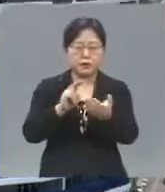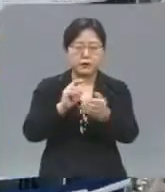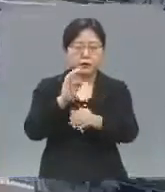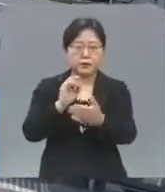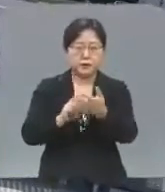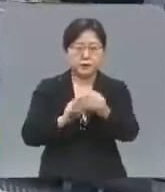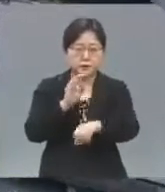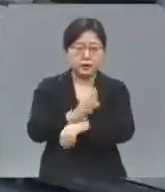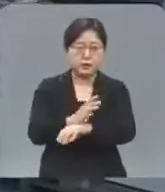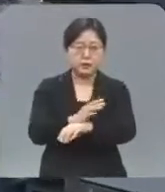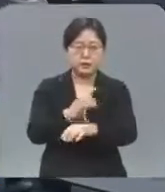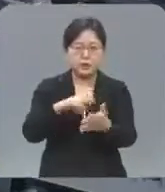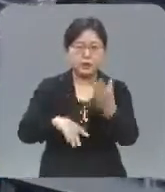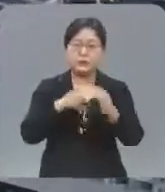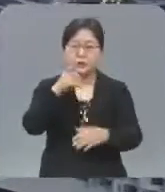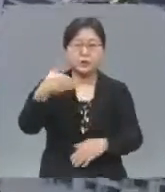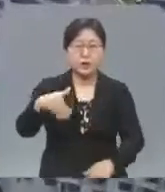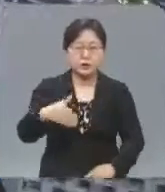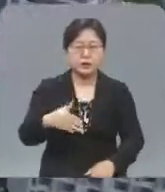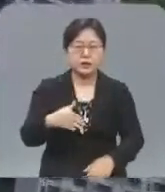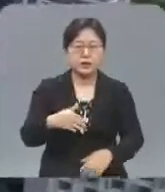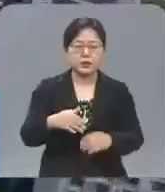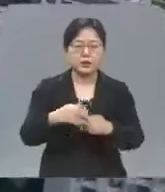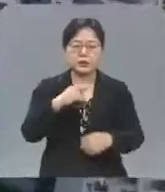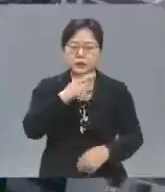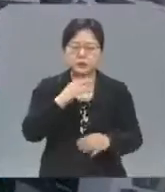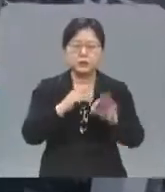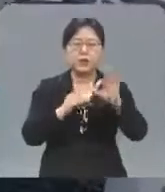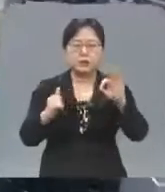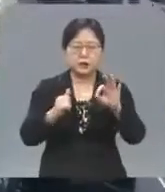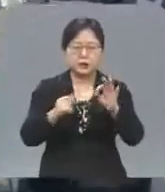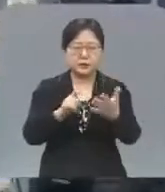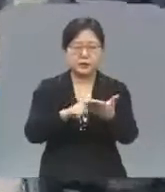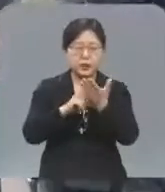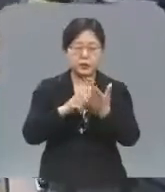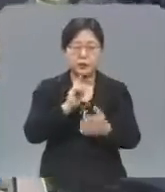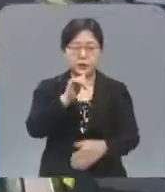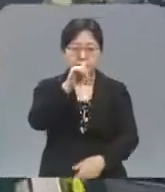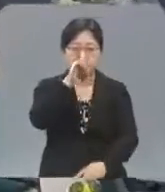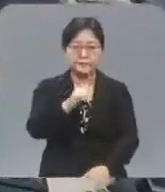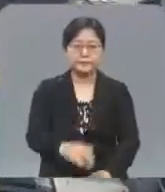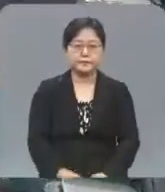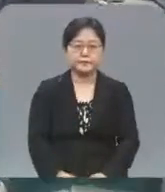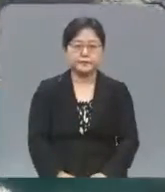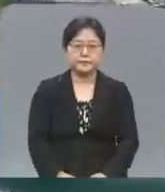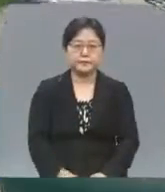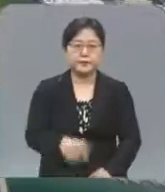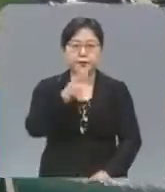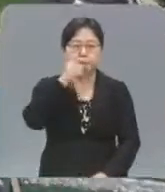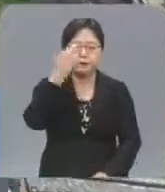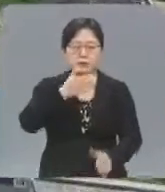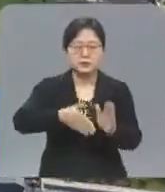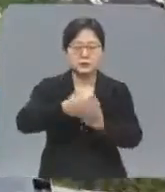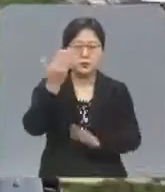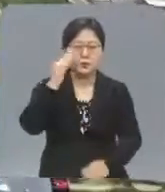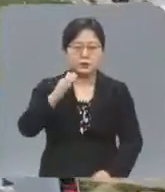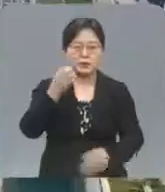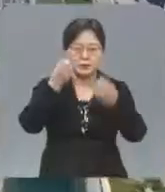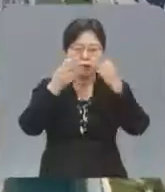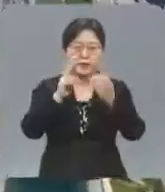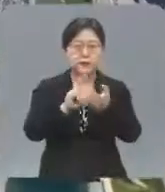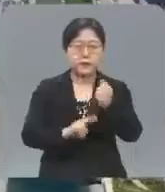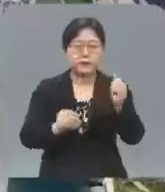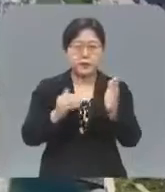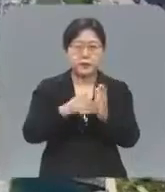구입하고 증여세를 신고하지 않은 증여 의심자 등 10명을 적발했다고 밝혔습니다. 여수시는 또 최근 신규